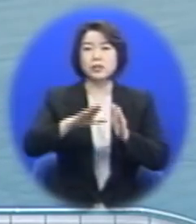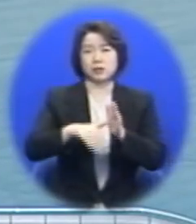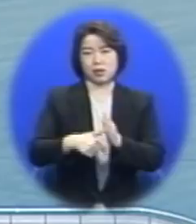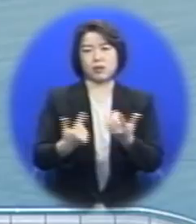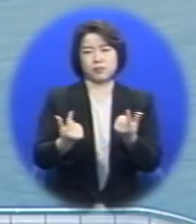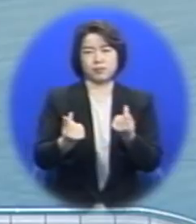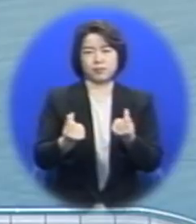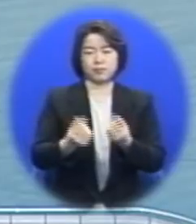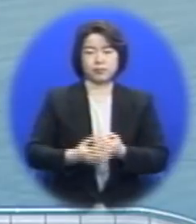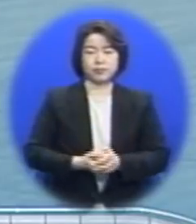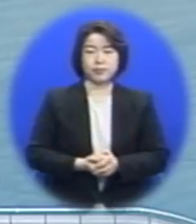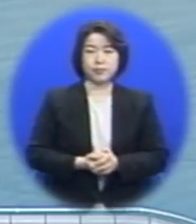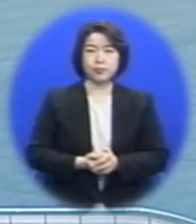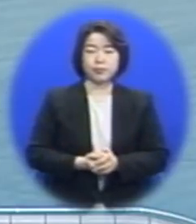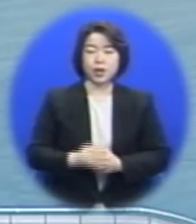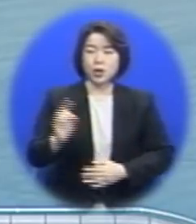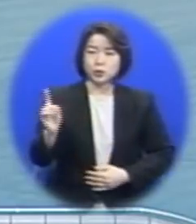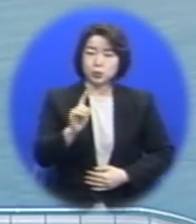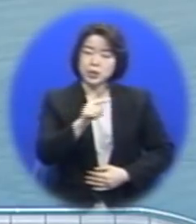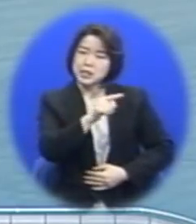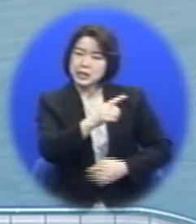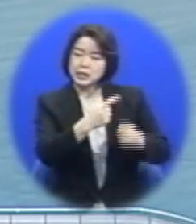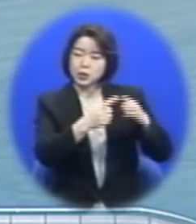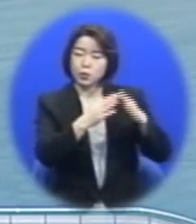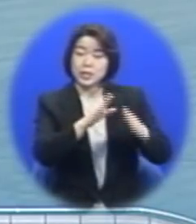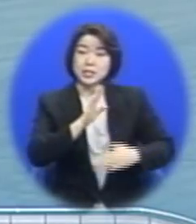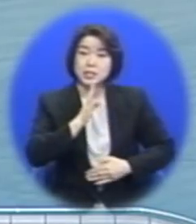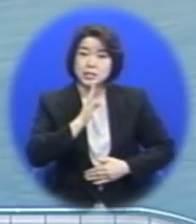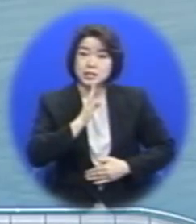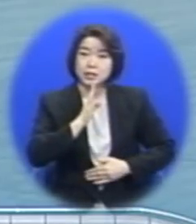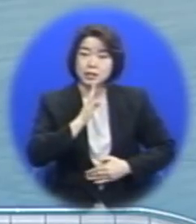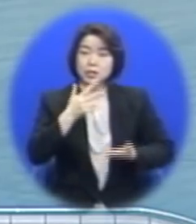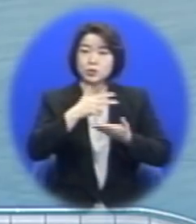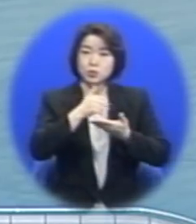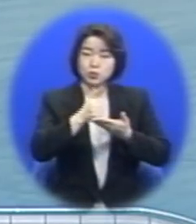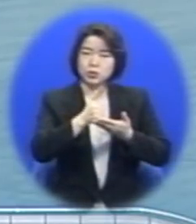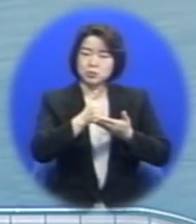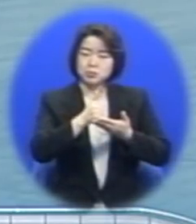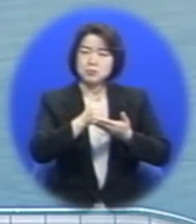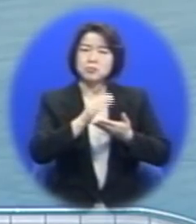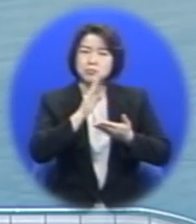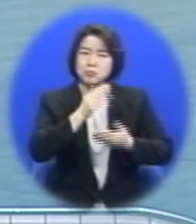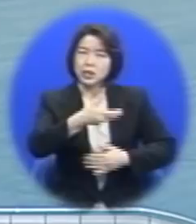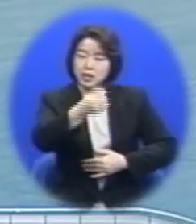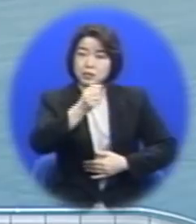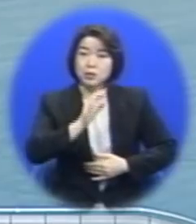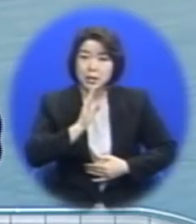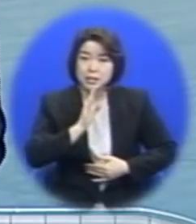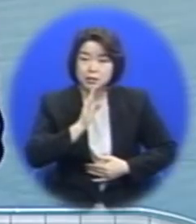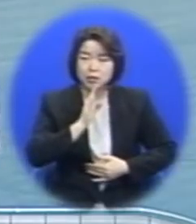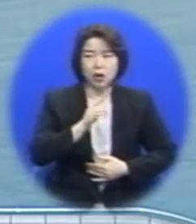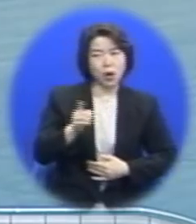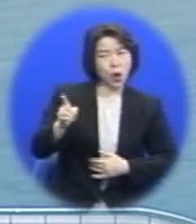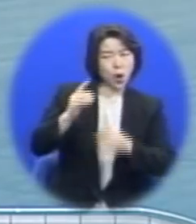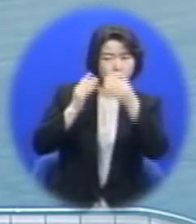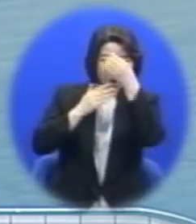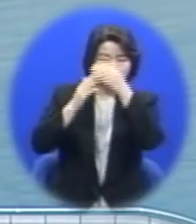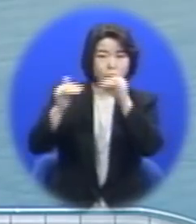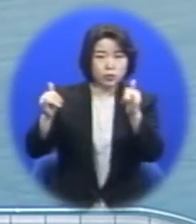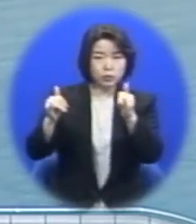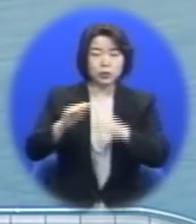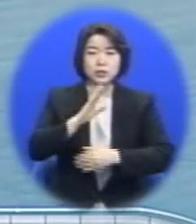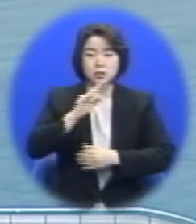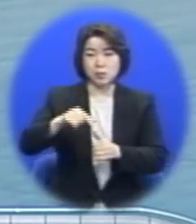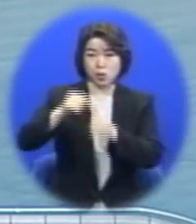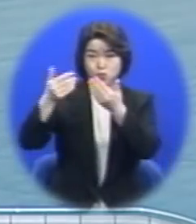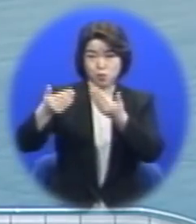그렇습니다. 도대체 이 교회는 진짜 정말 주님의 그 교회일까? 저 성도는 정말 구원받은